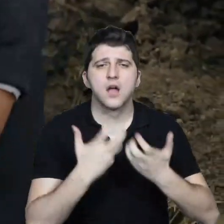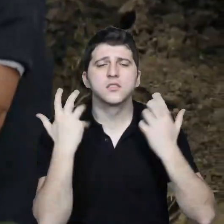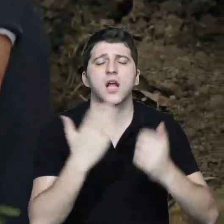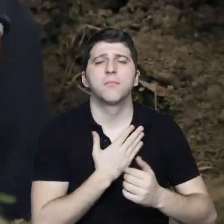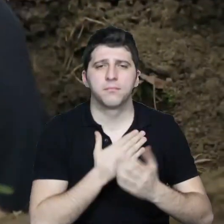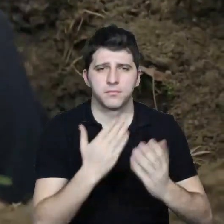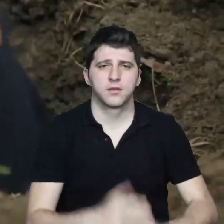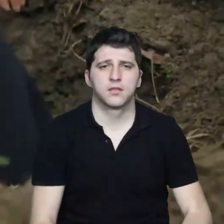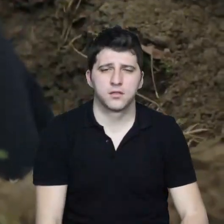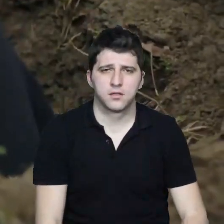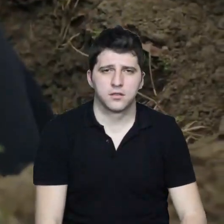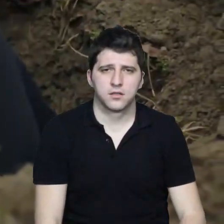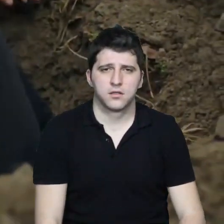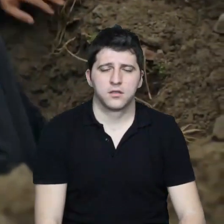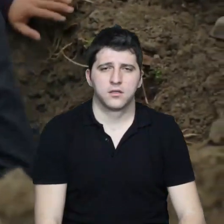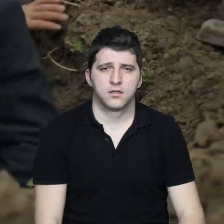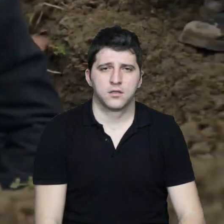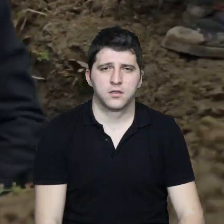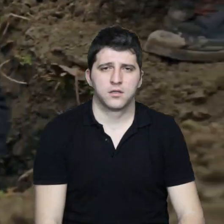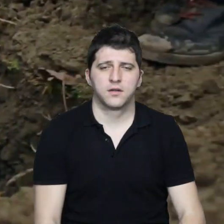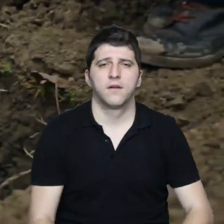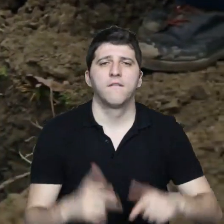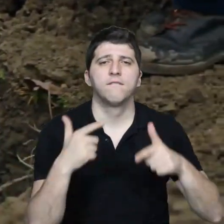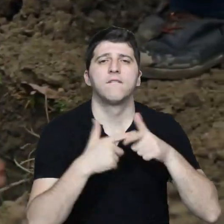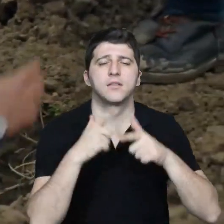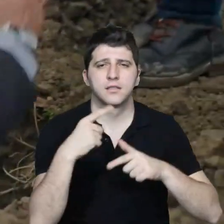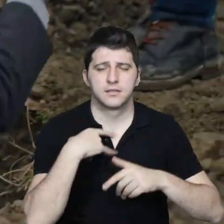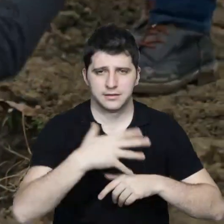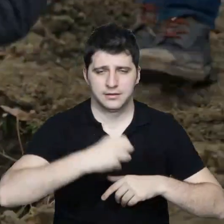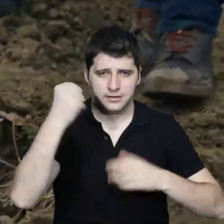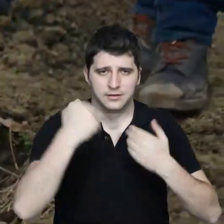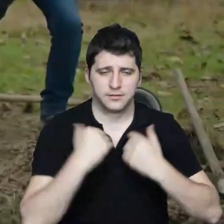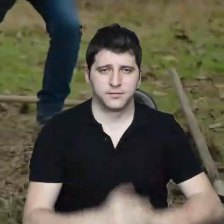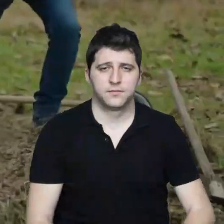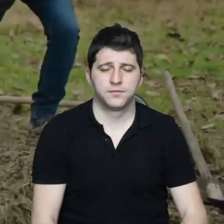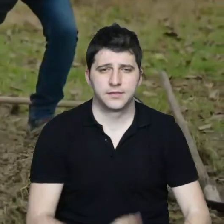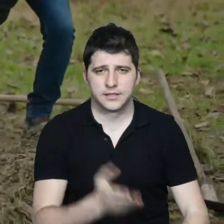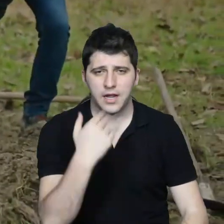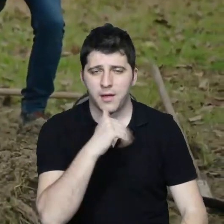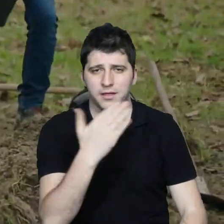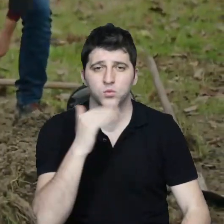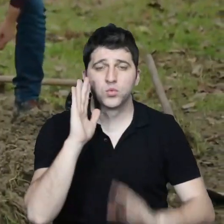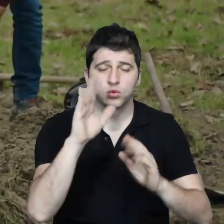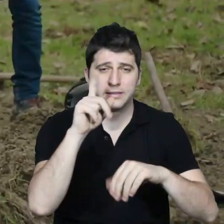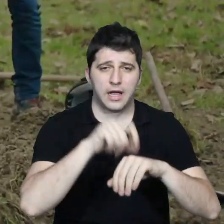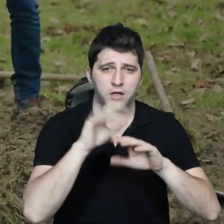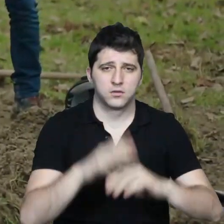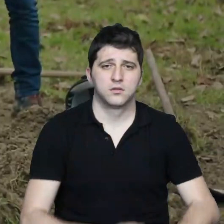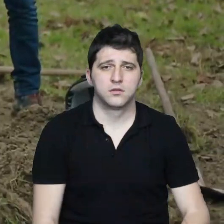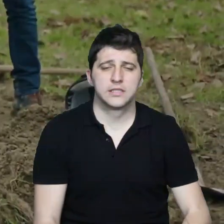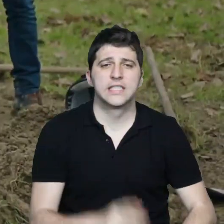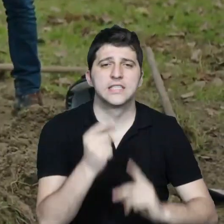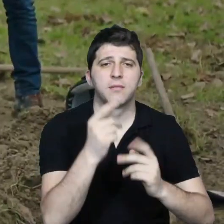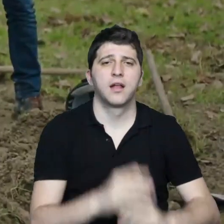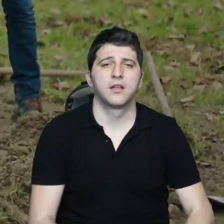parçam. Kucaklayıp çukura yanına aldı. Fatih al beni. Gel abi. Fatih elinden tuttu. Bir dakika.